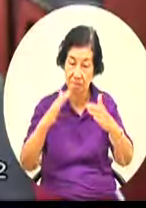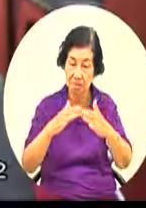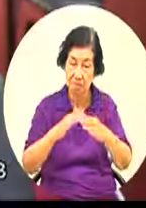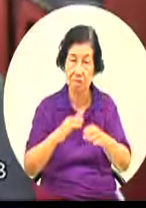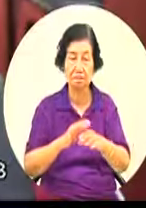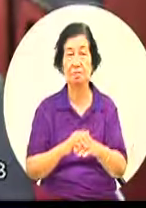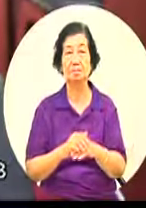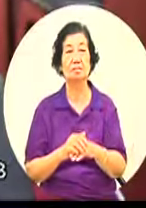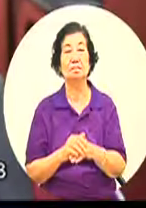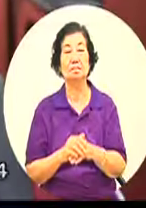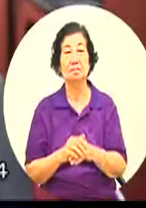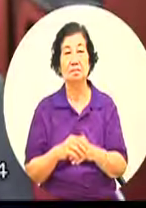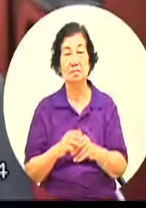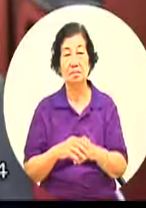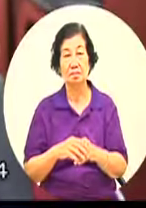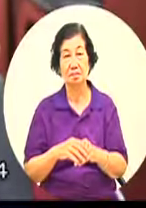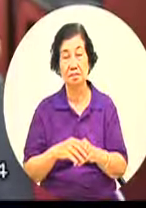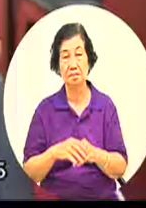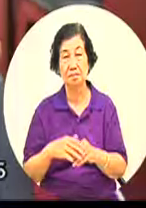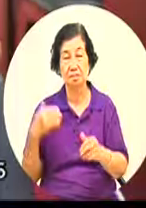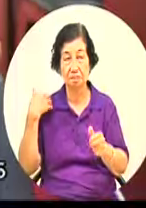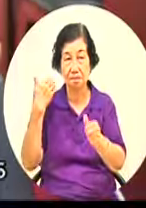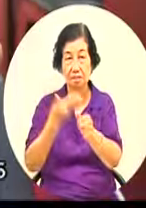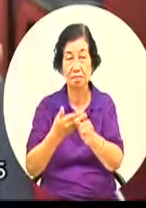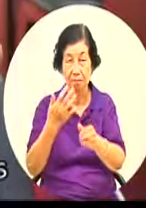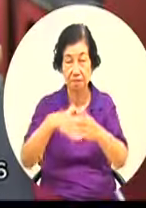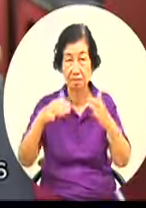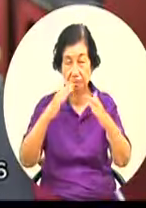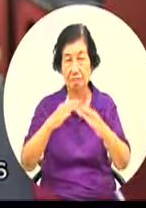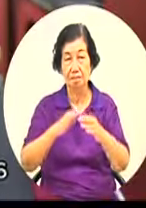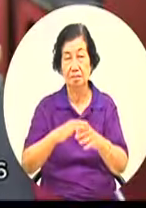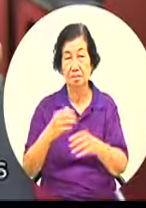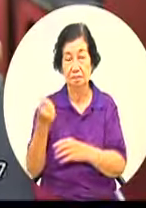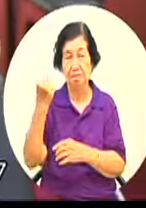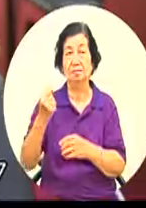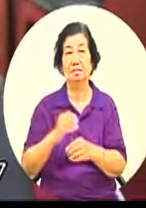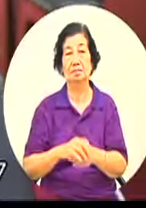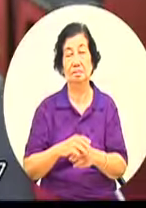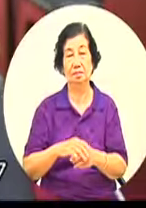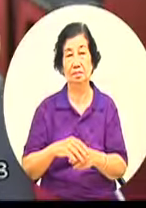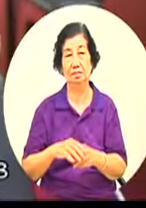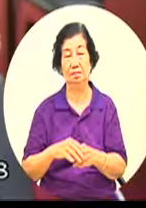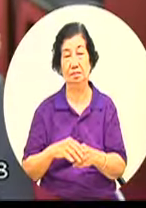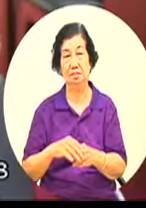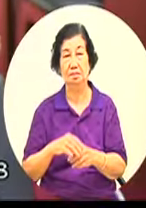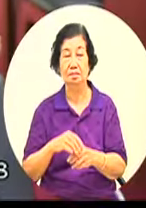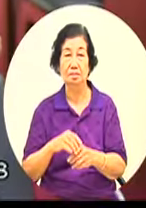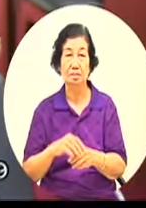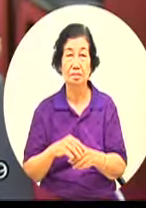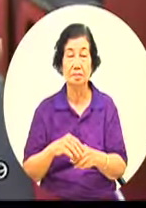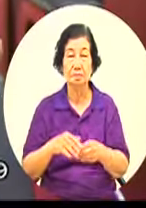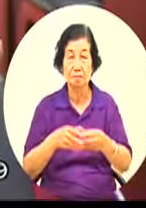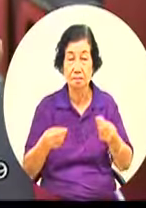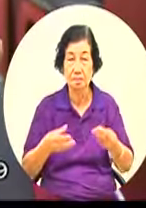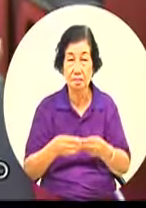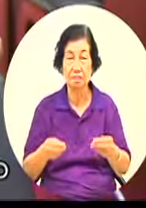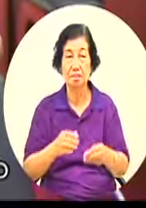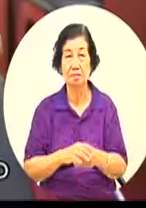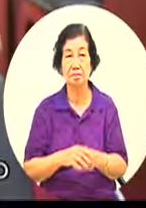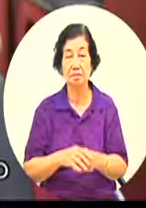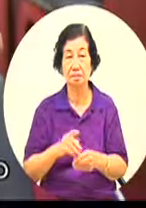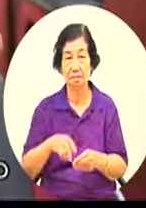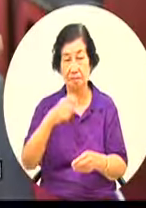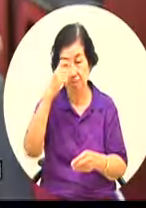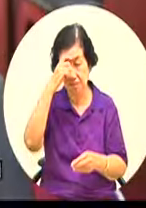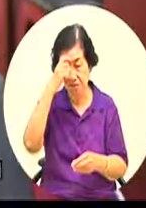学生的一个受教权哦。但还是要为我们高雄市的市民图书资源请命哦。也希望教育局